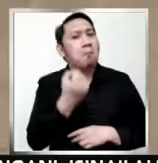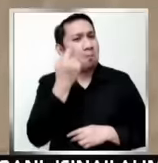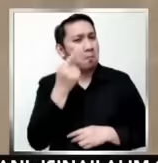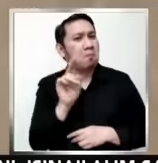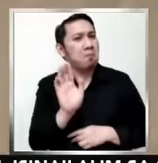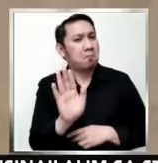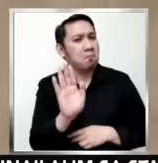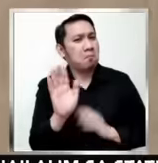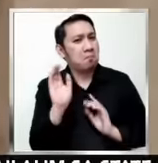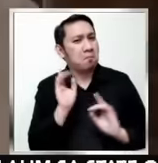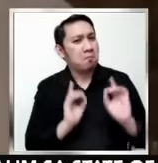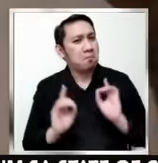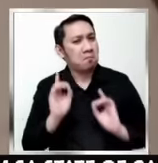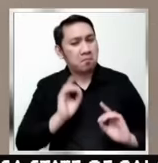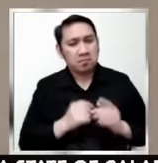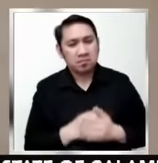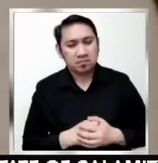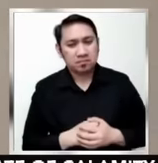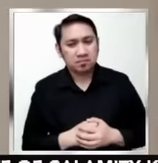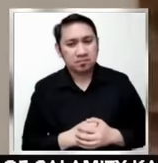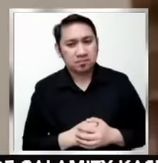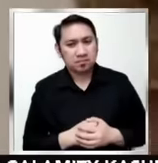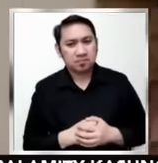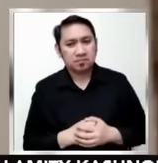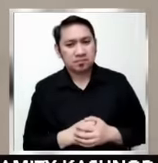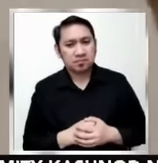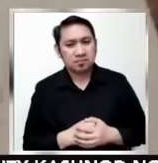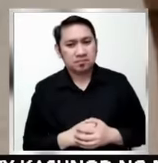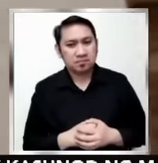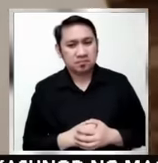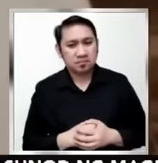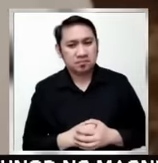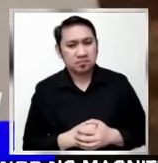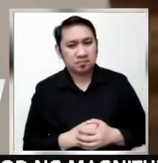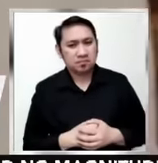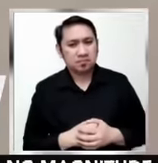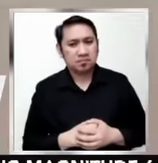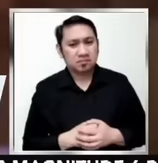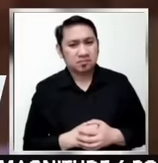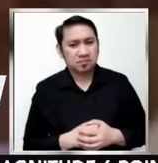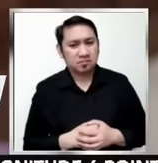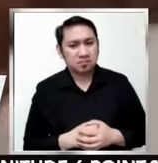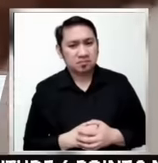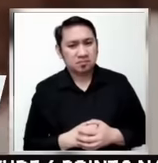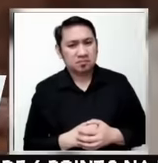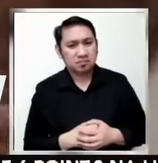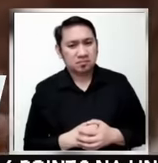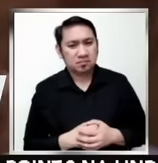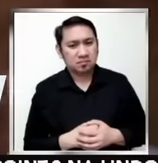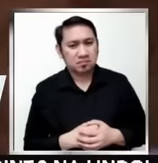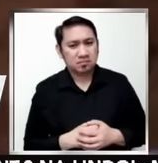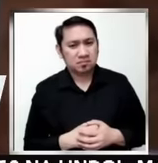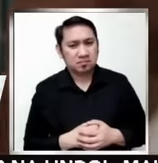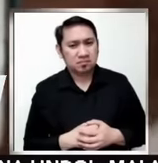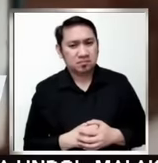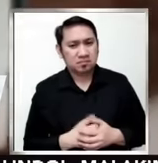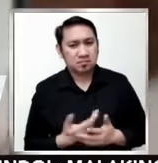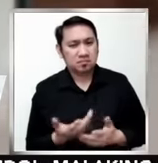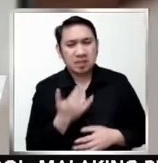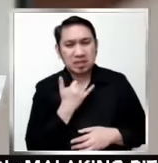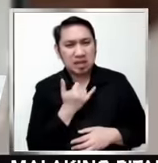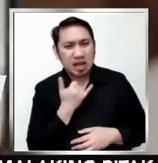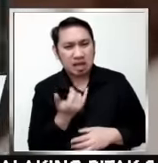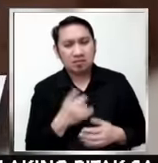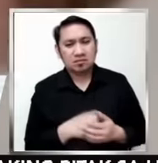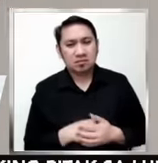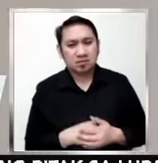Pero atawa ko pati po yung kabit niya eh. Hindi ho ako mag-i-skandalo kung pinapapasok niyo ako! Hector! Mahigit